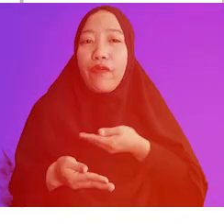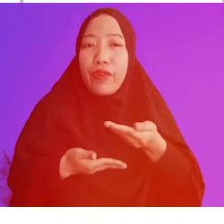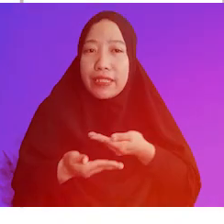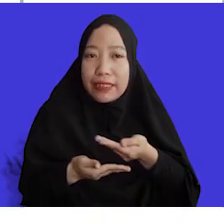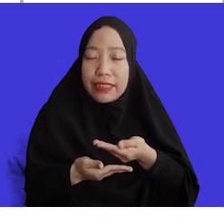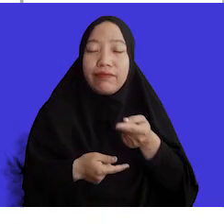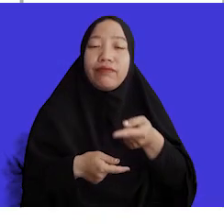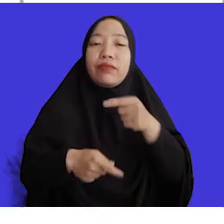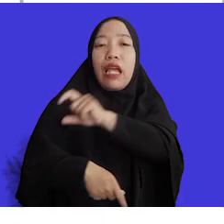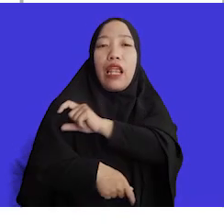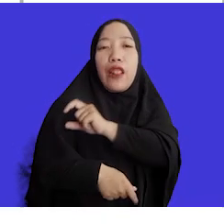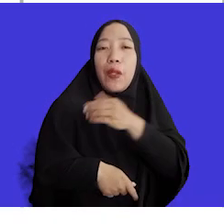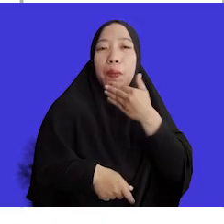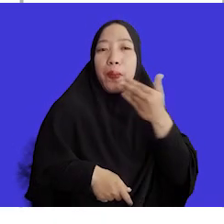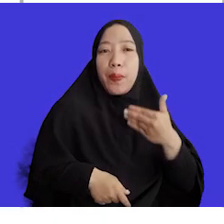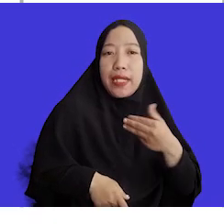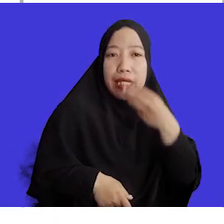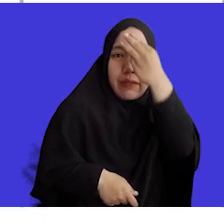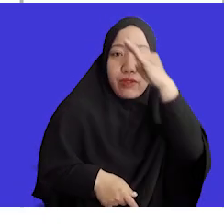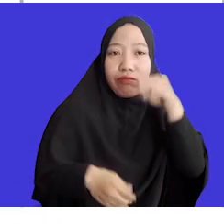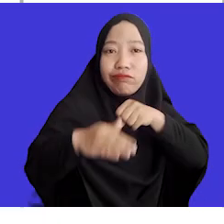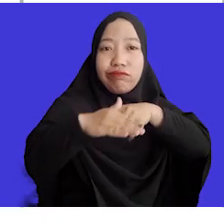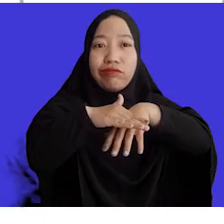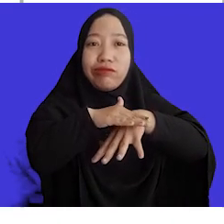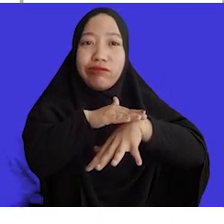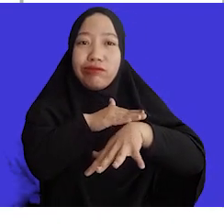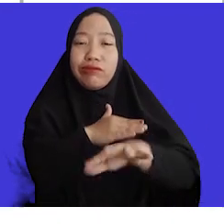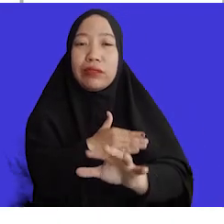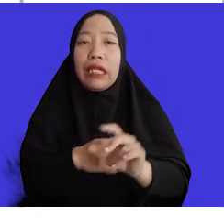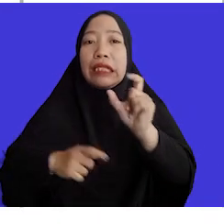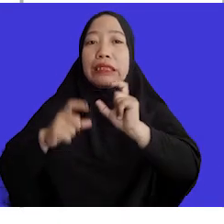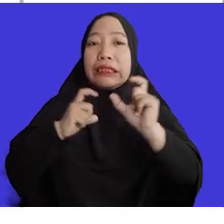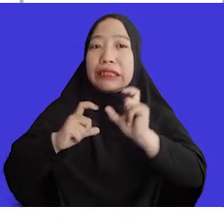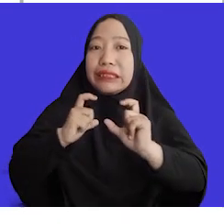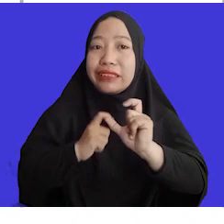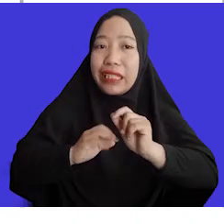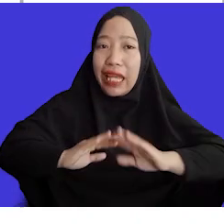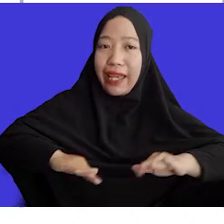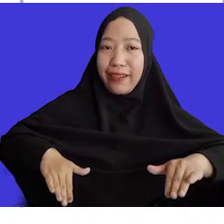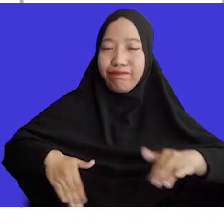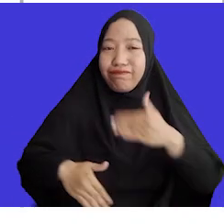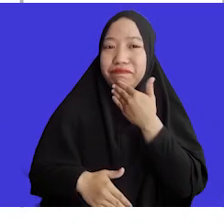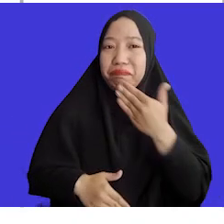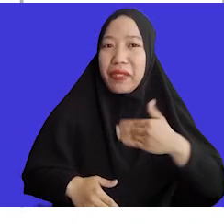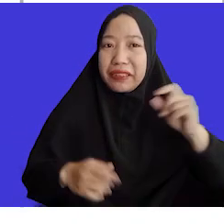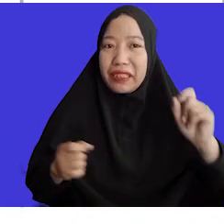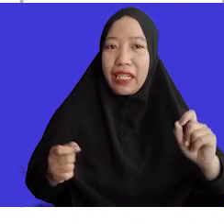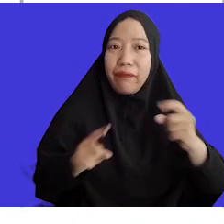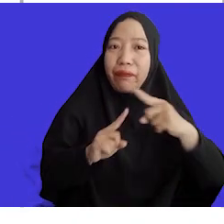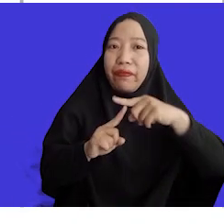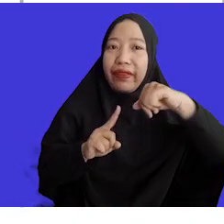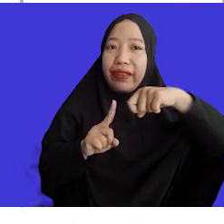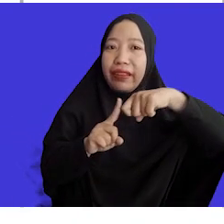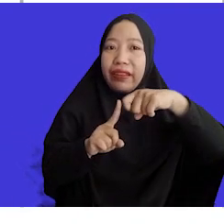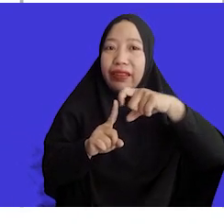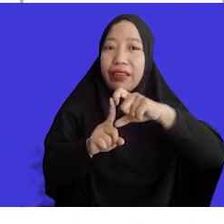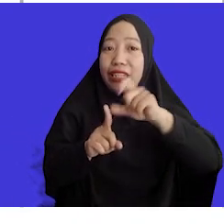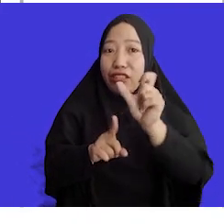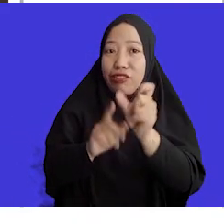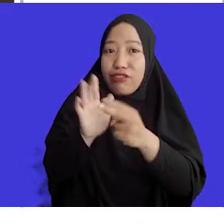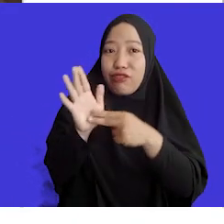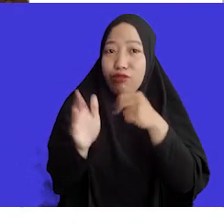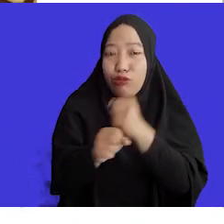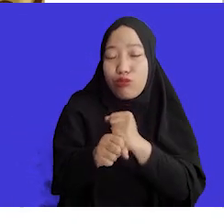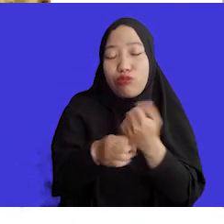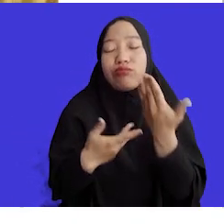Bahasa Provinsi Kalimantan Timur menghasilkan produk penerjemahan cerita anak Wibahasa, Bahasa Tidung Indonesia, dan